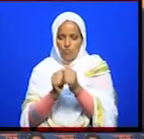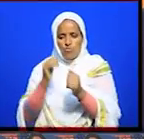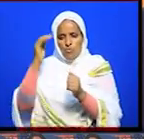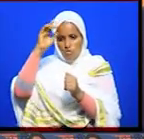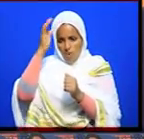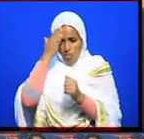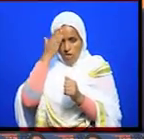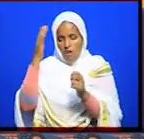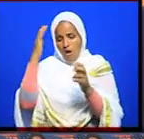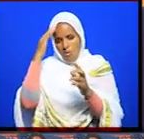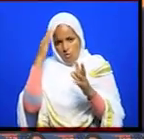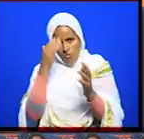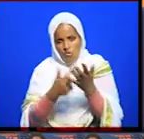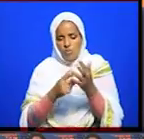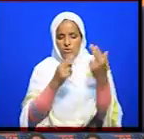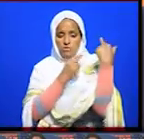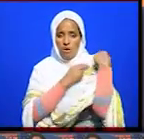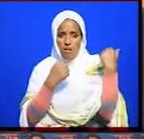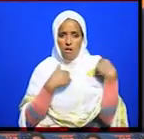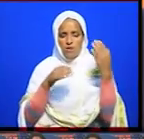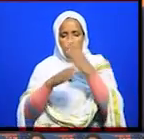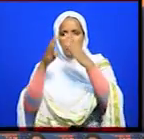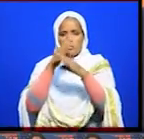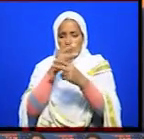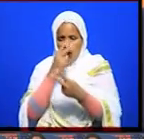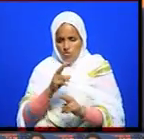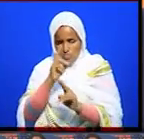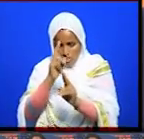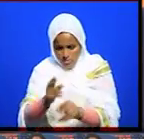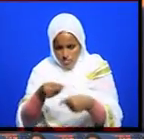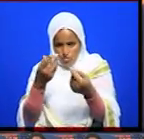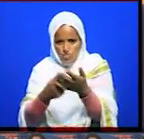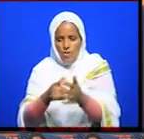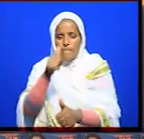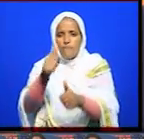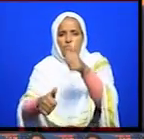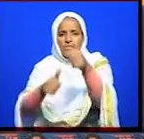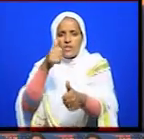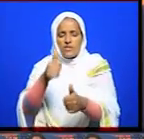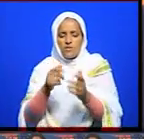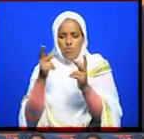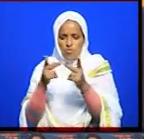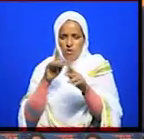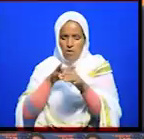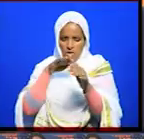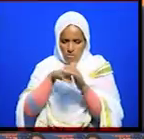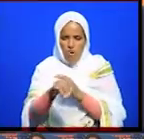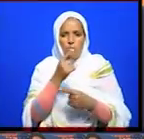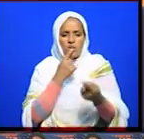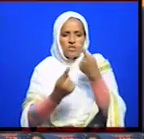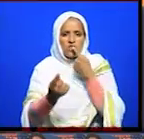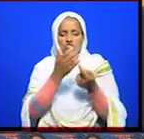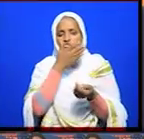እንደየጸባያቸው እንደየሁኔታቸው ከልጁ ልጅ ሆኖ ከአዋቂውም አዋቂ ሆኖ ከባለስልጣኑም ደግሞ እንደ ስልጣን ደረጃው አይቶ ክብሩን ሰጥቶ